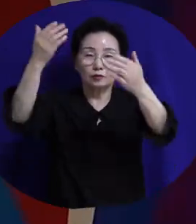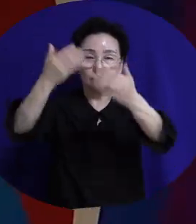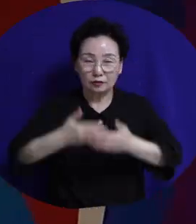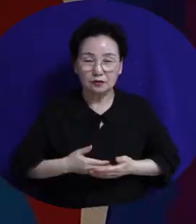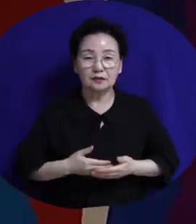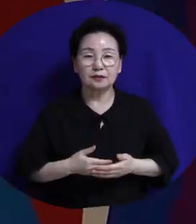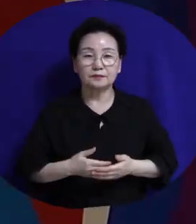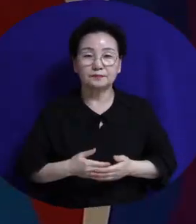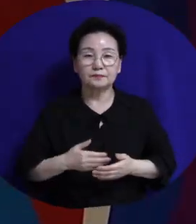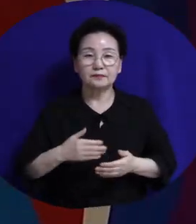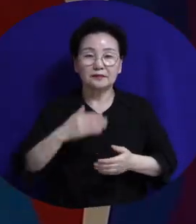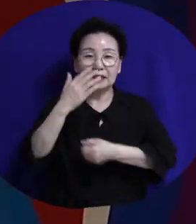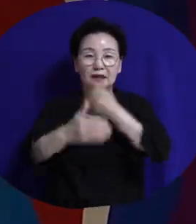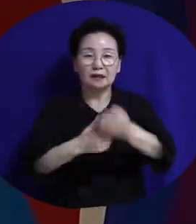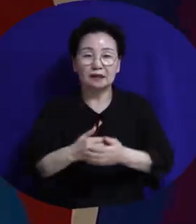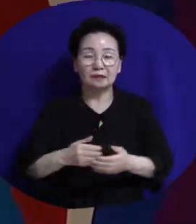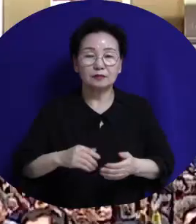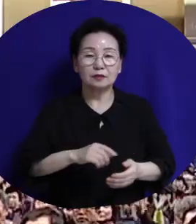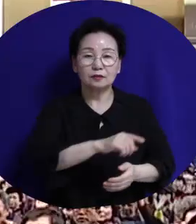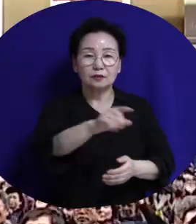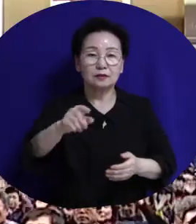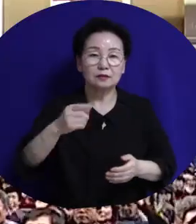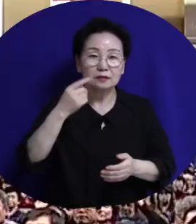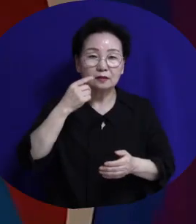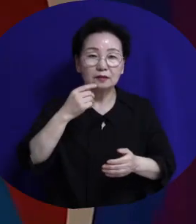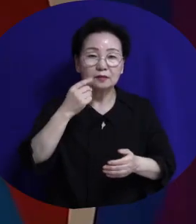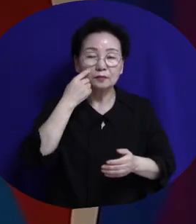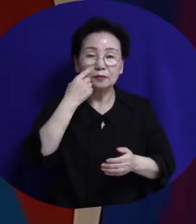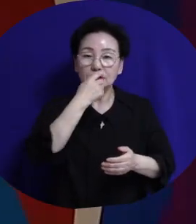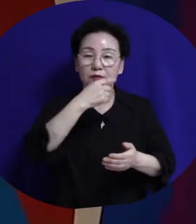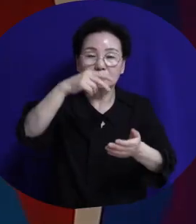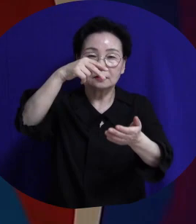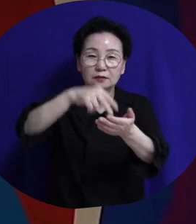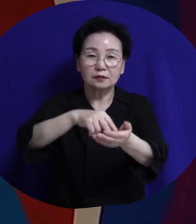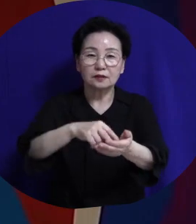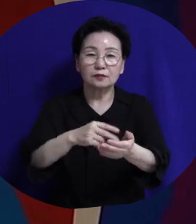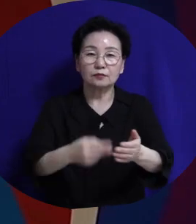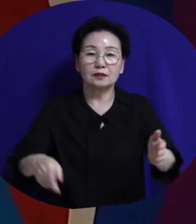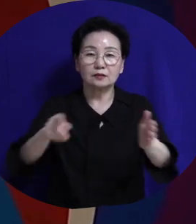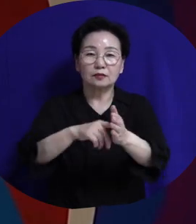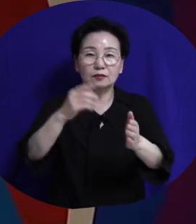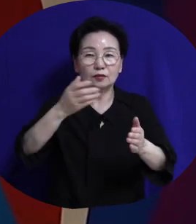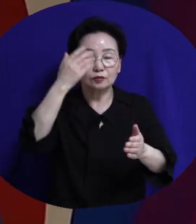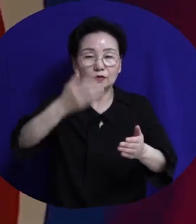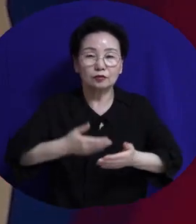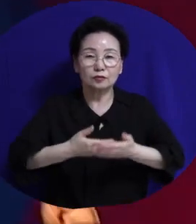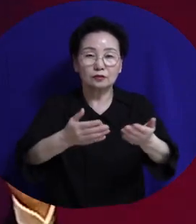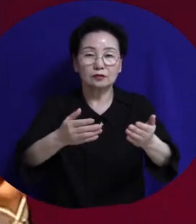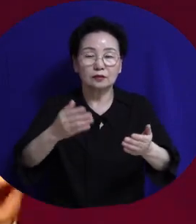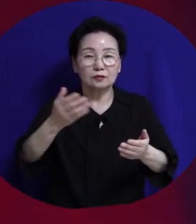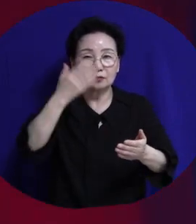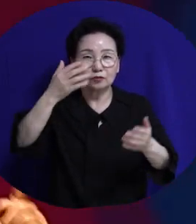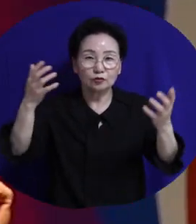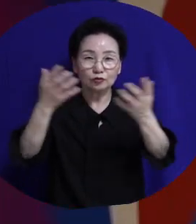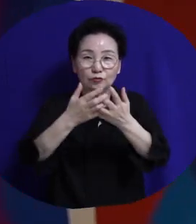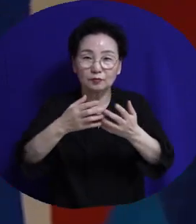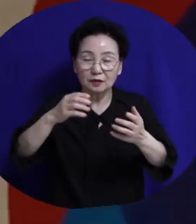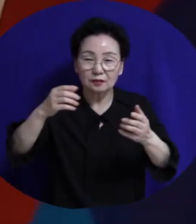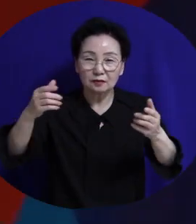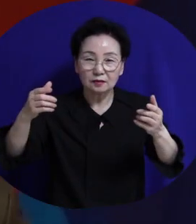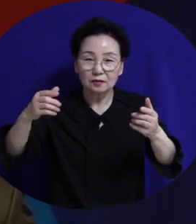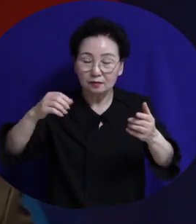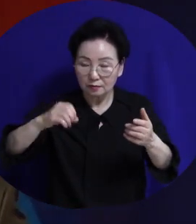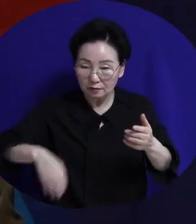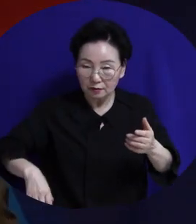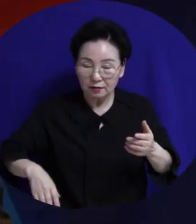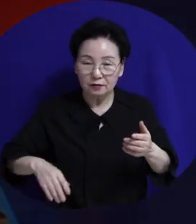내가 너를 보증하기 위하여 성령을 준 걸 믿으라. 두 손 들어가며 성령의 충만함을 잃은 사람은 보증이 해제된다는 걸 여러분들이 깨닫는 자가 되어야 된다는